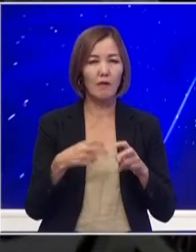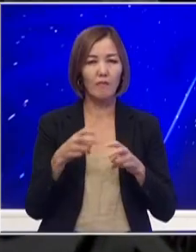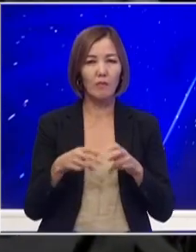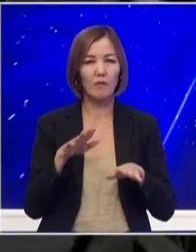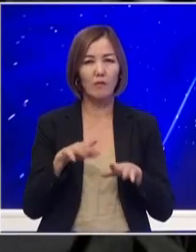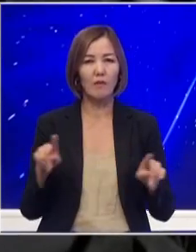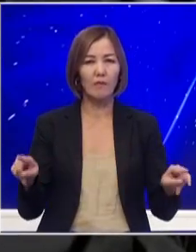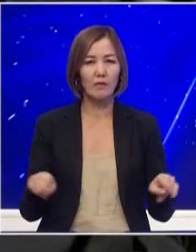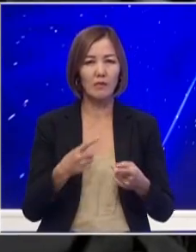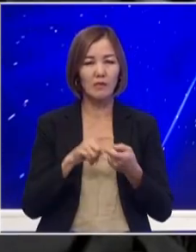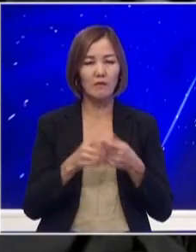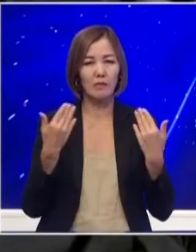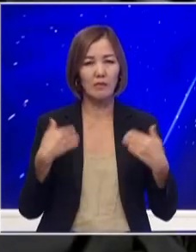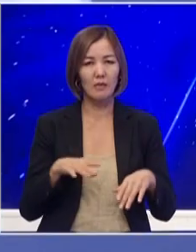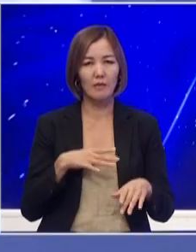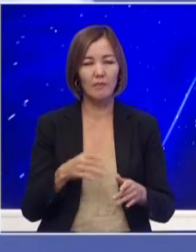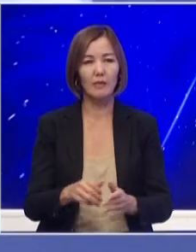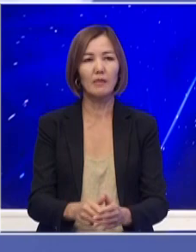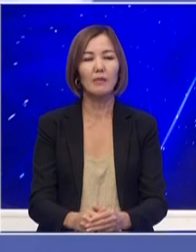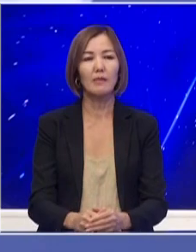и восстанавливают связь с телом.